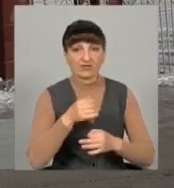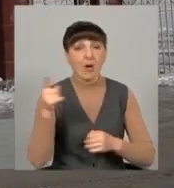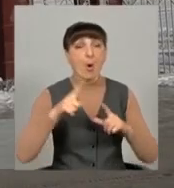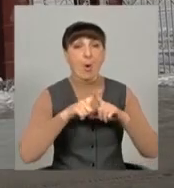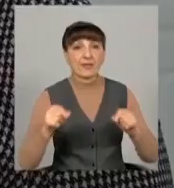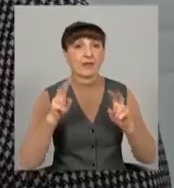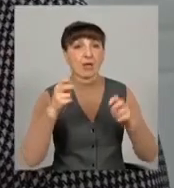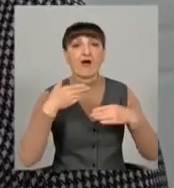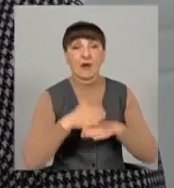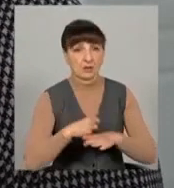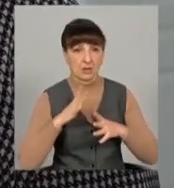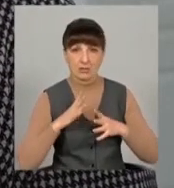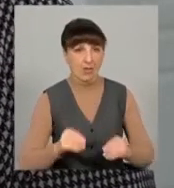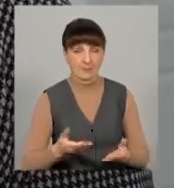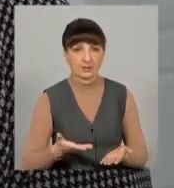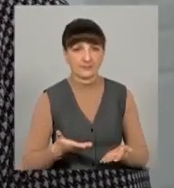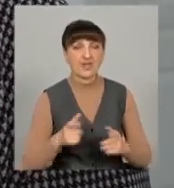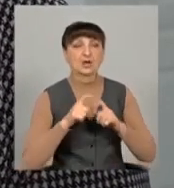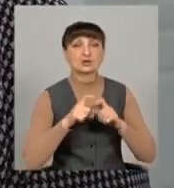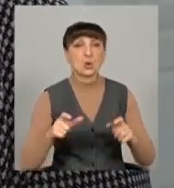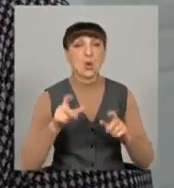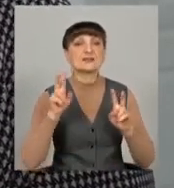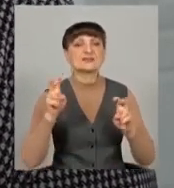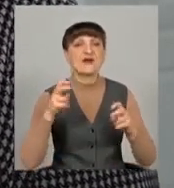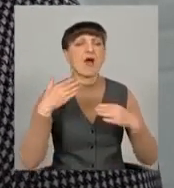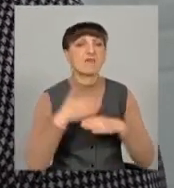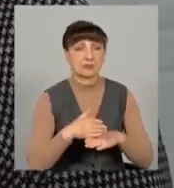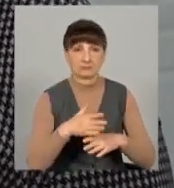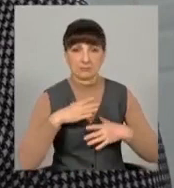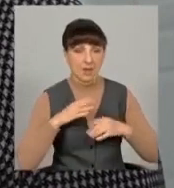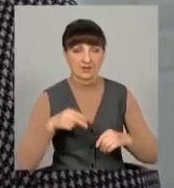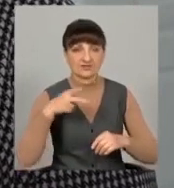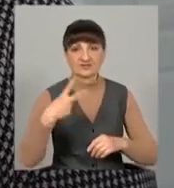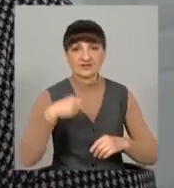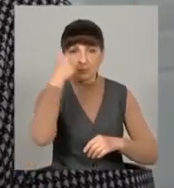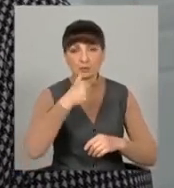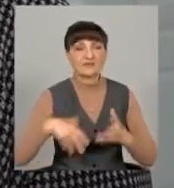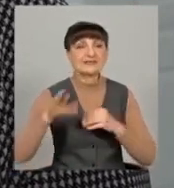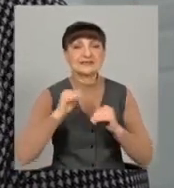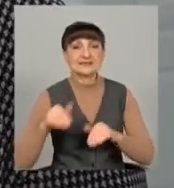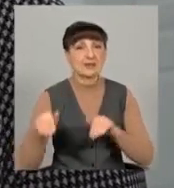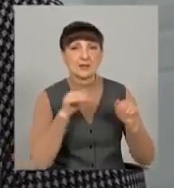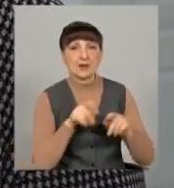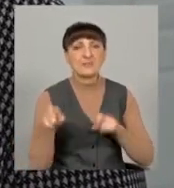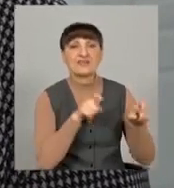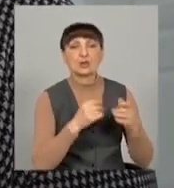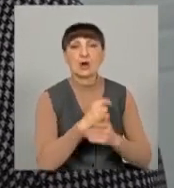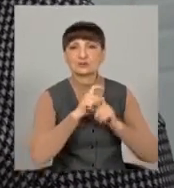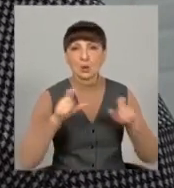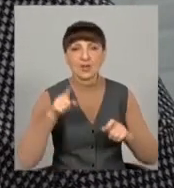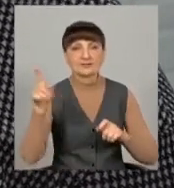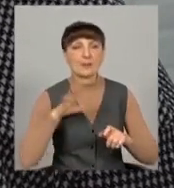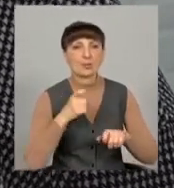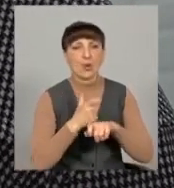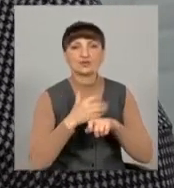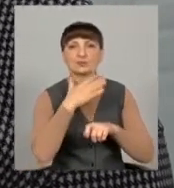не признан аварийным школа не признана аварийной в 2020 году мы перевели всех детей в новую школу так в прежней